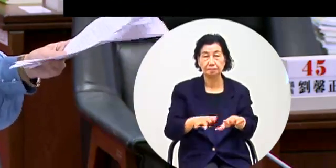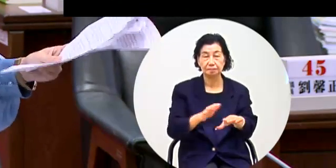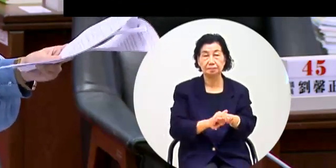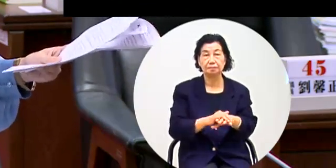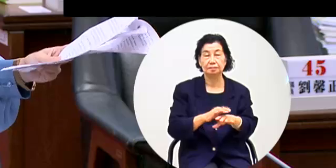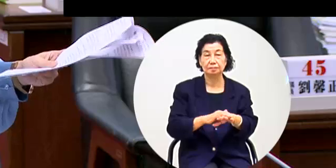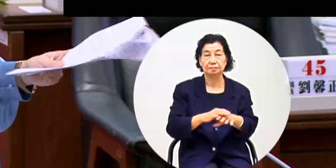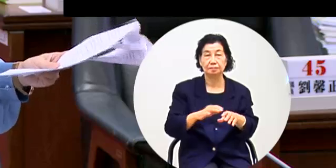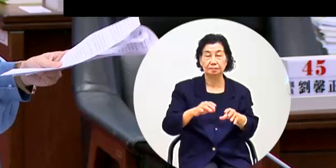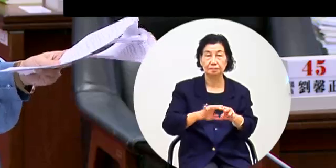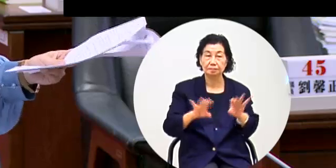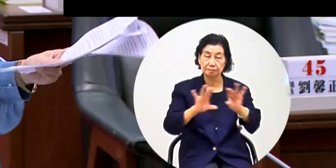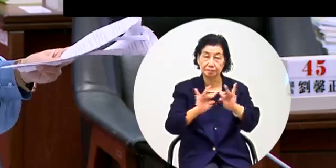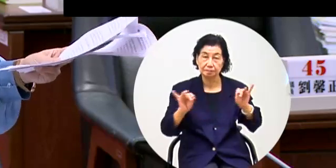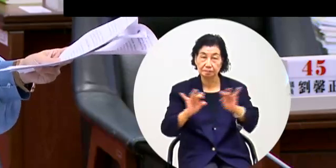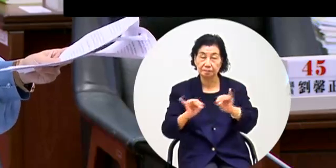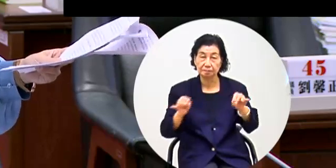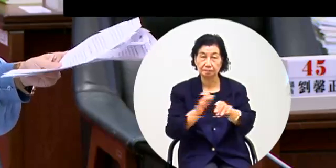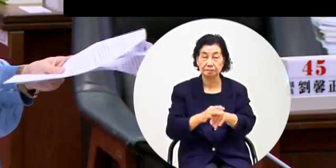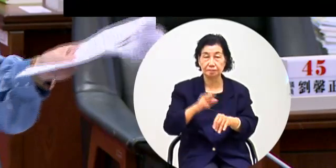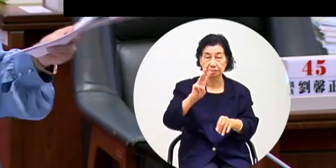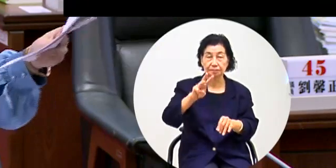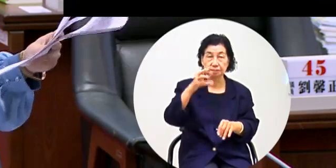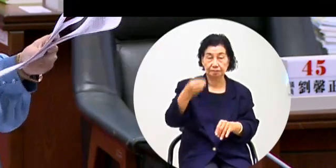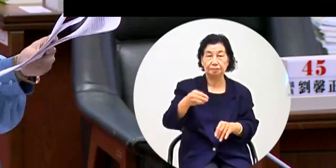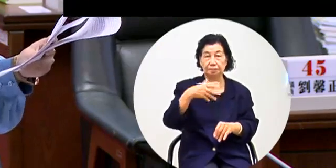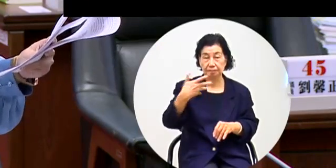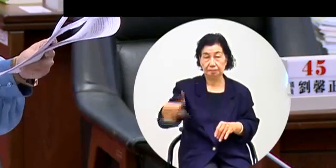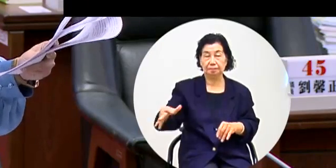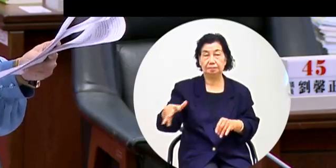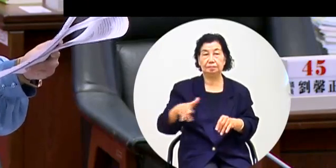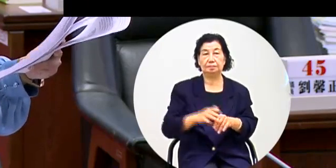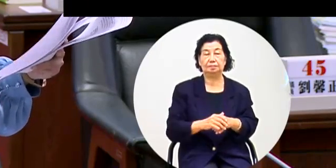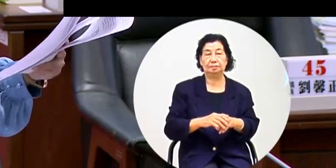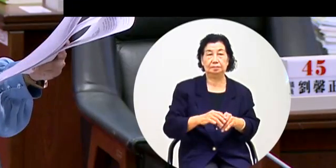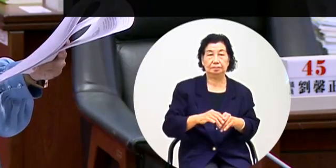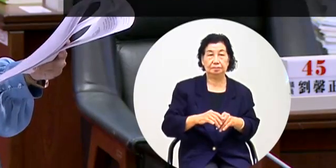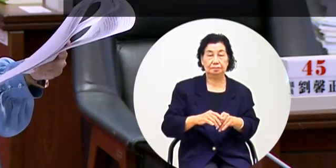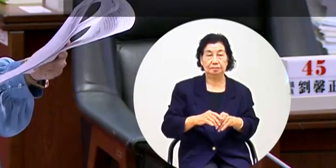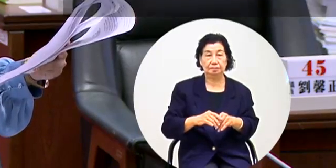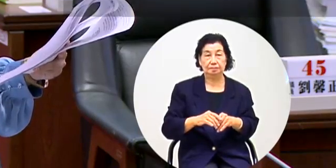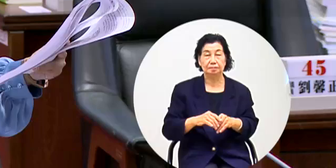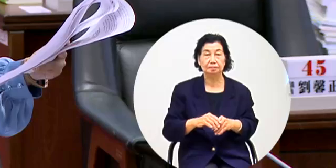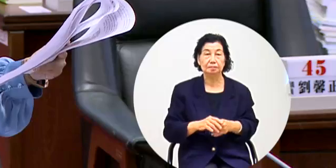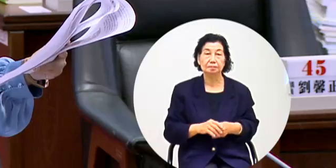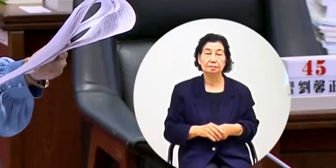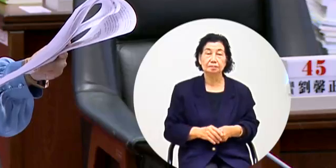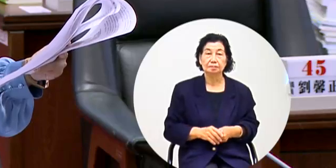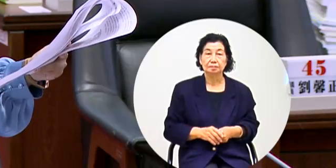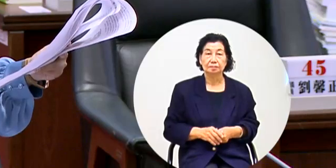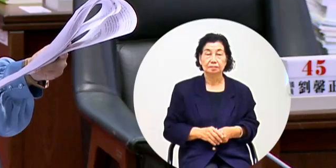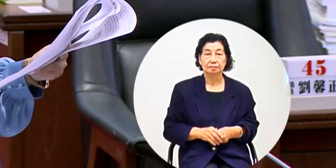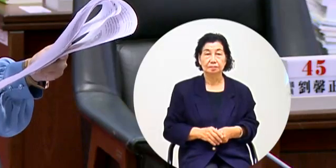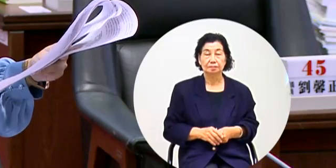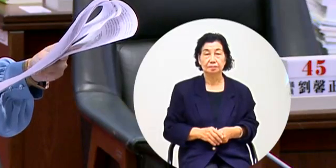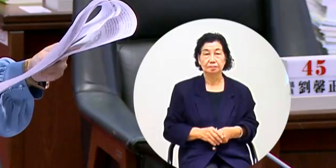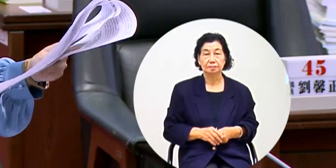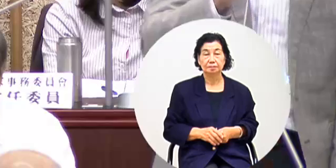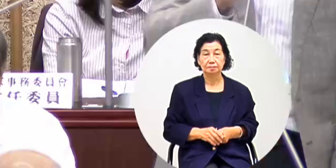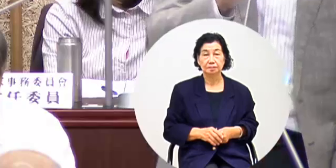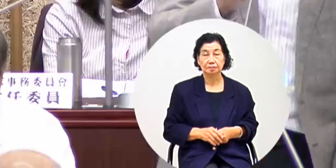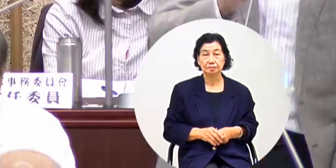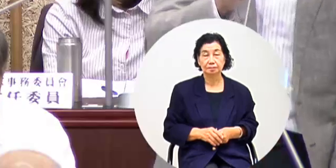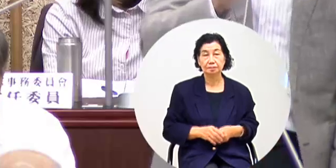概会是什么状况？你了解现在所有的情形了吗？那你请回答一下。 请局长回答。 好，谢谢